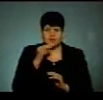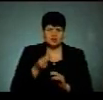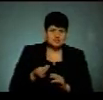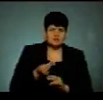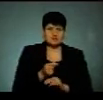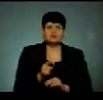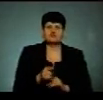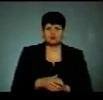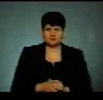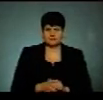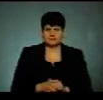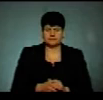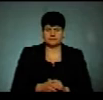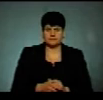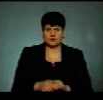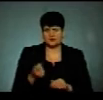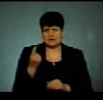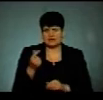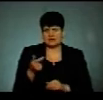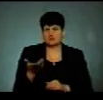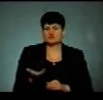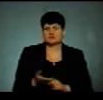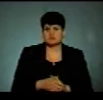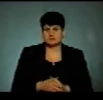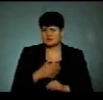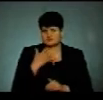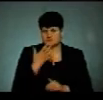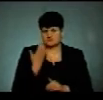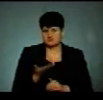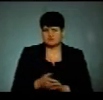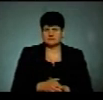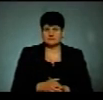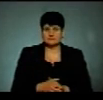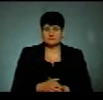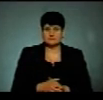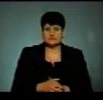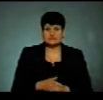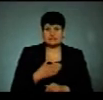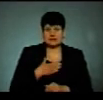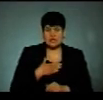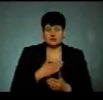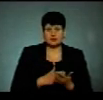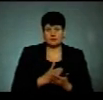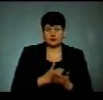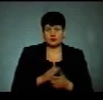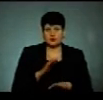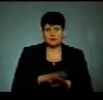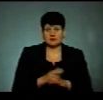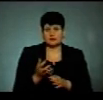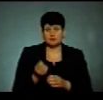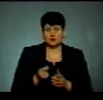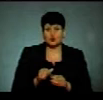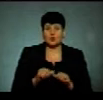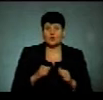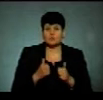одразу. Чому? Здавалось би, так, 11 гривень, що це небагато. Ну, за наші послуги беруть банки комісії.